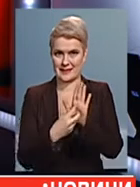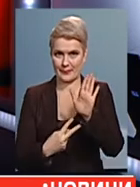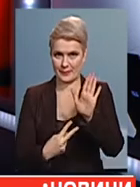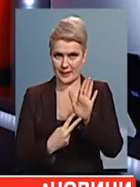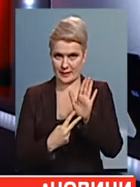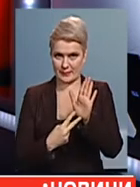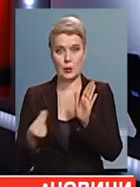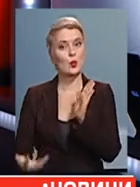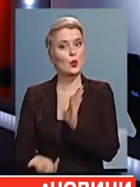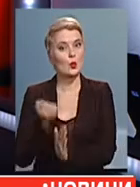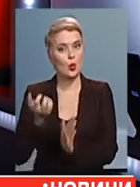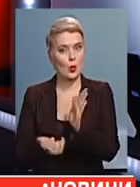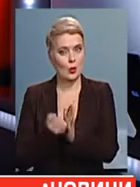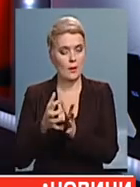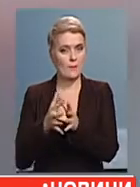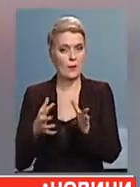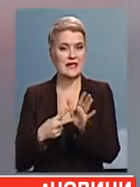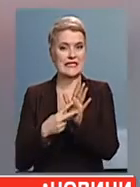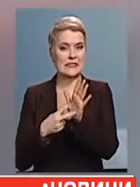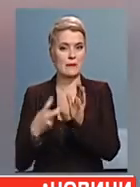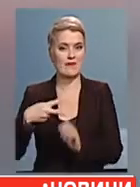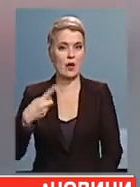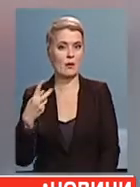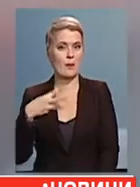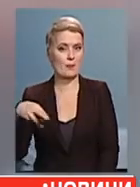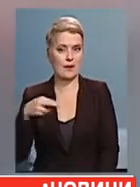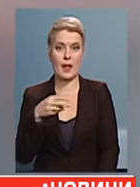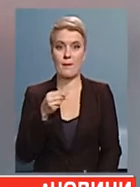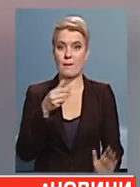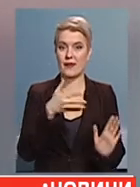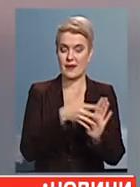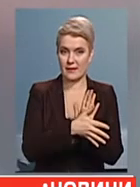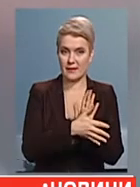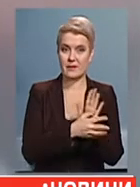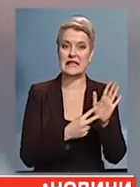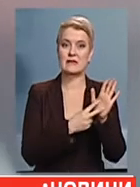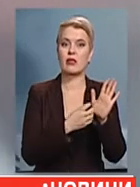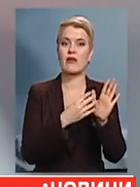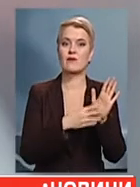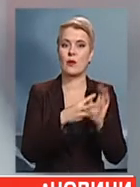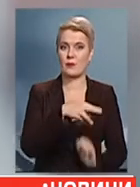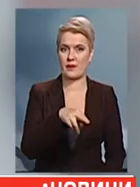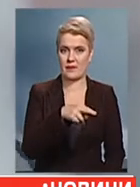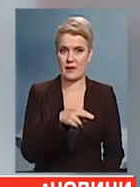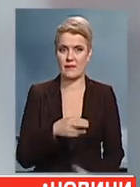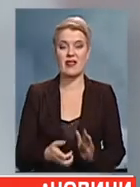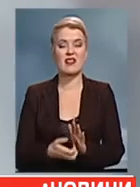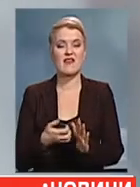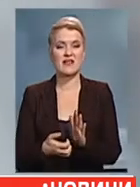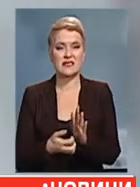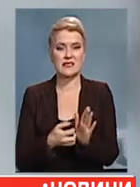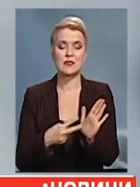такі. Доходів понад 721 мільярд гривень, видатків понад 790 мільярдів, граничний дефіцит